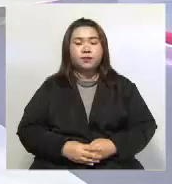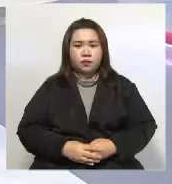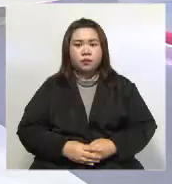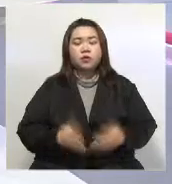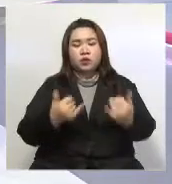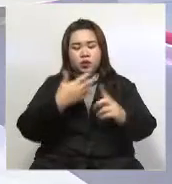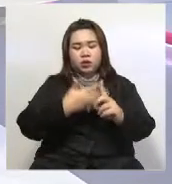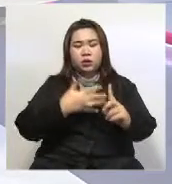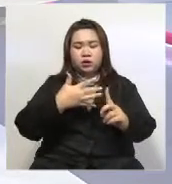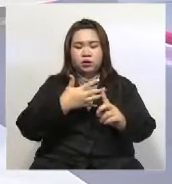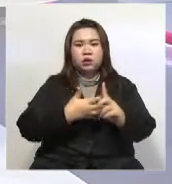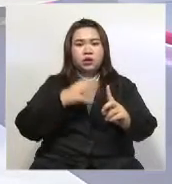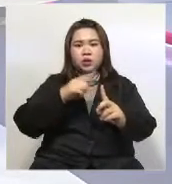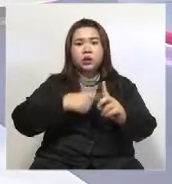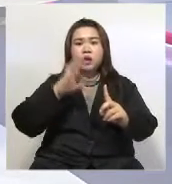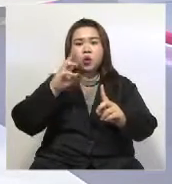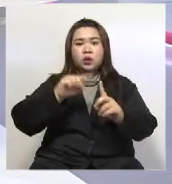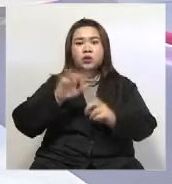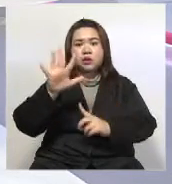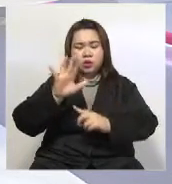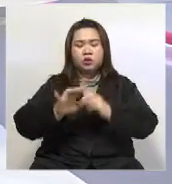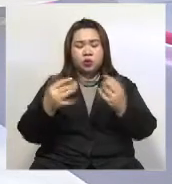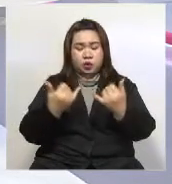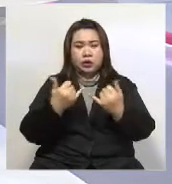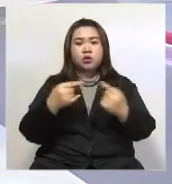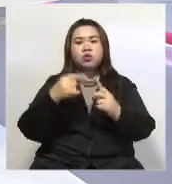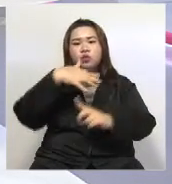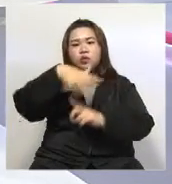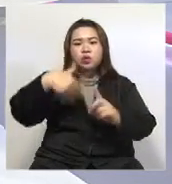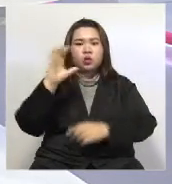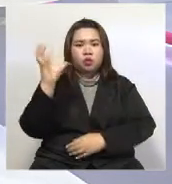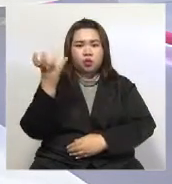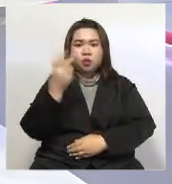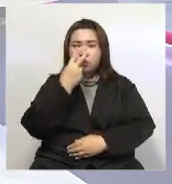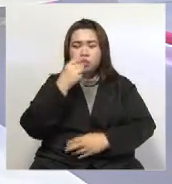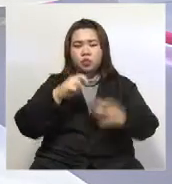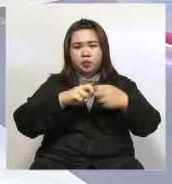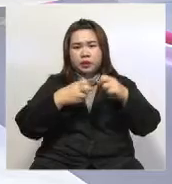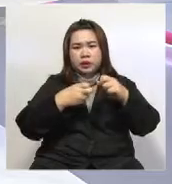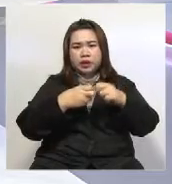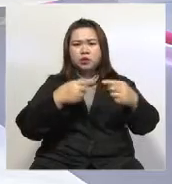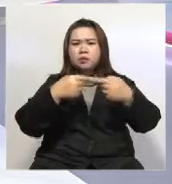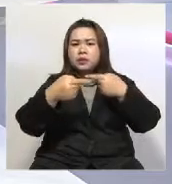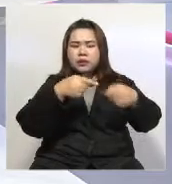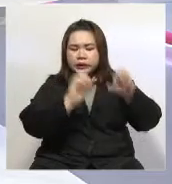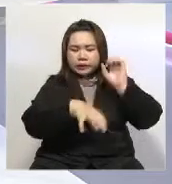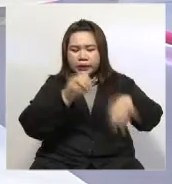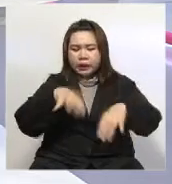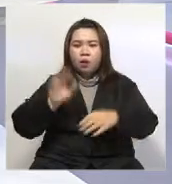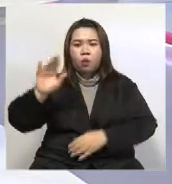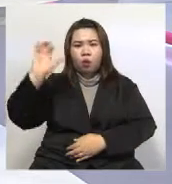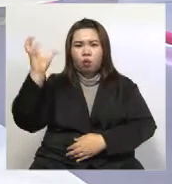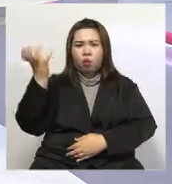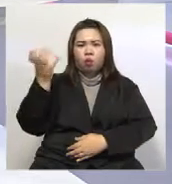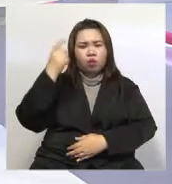คะวันนี้วันที่5มิถุนายนวันสิ่งแวดล้อมโลกค่ะปีนี้นะคะมีการยกเอาปัญหาขยะพลาสติกจากทั่วโลกมา